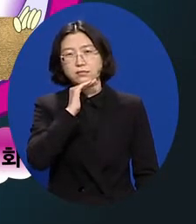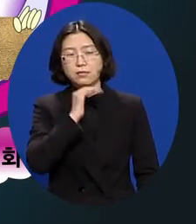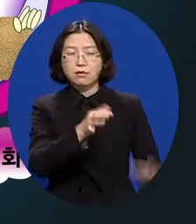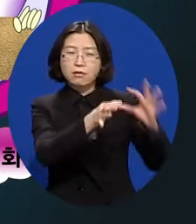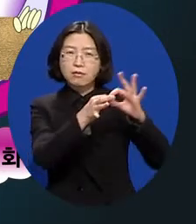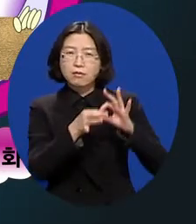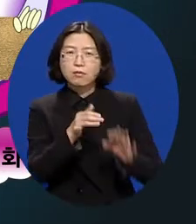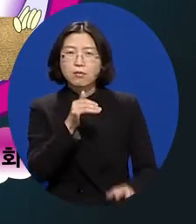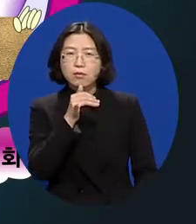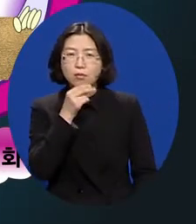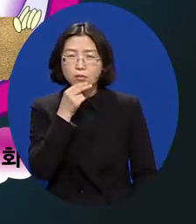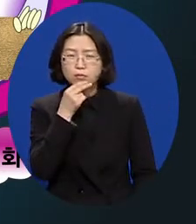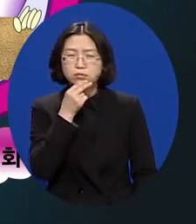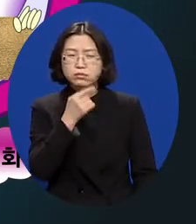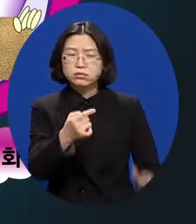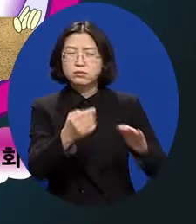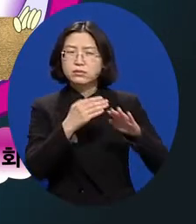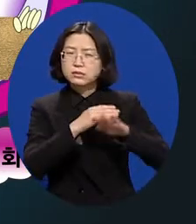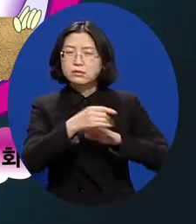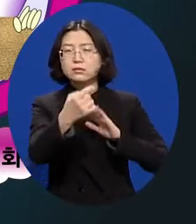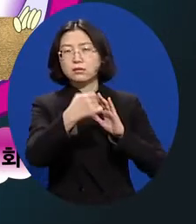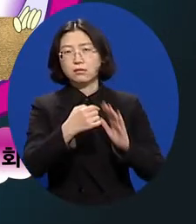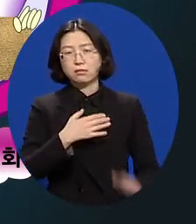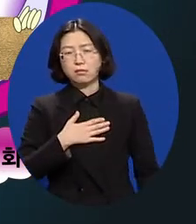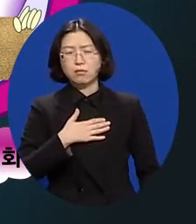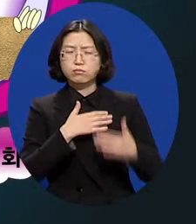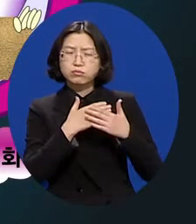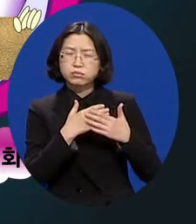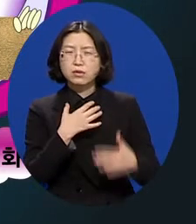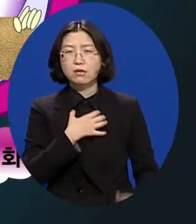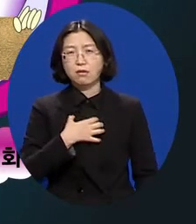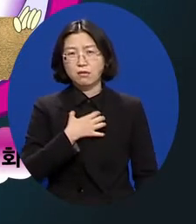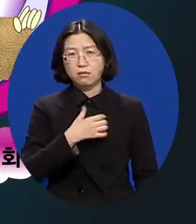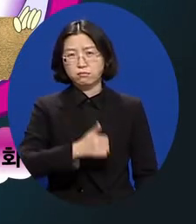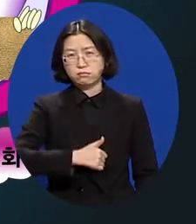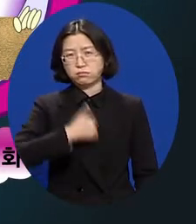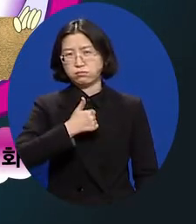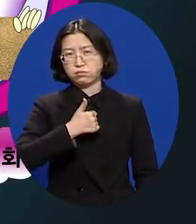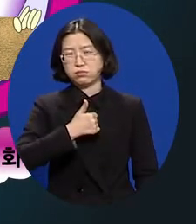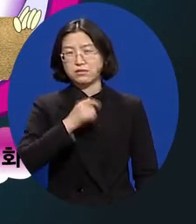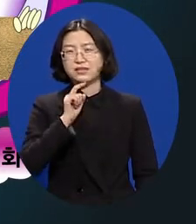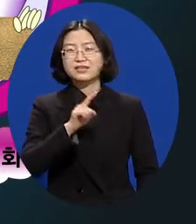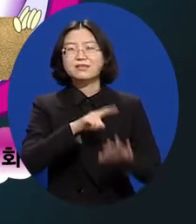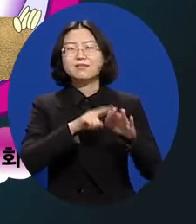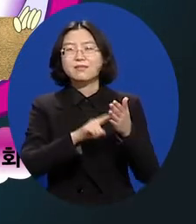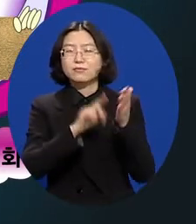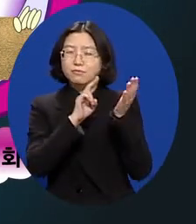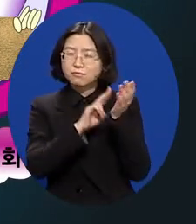늦게 오니까 걱정이 되고 또 불안하고 화가 나기도 했어. 라는 메시지가 숨겨져 있는